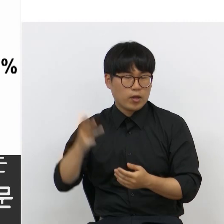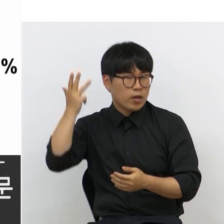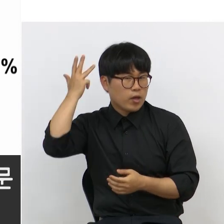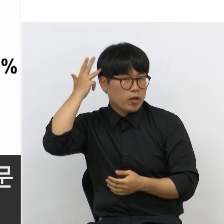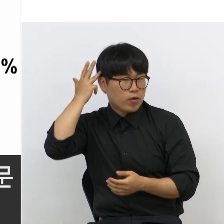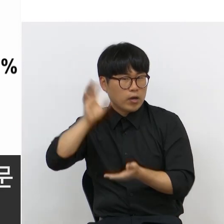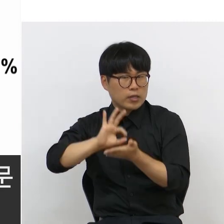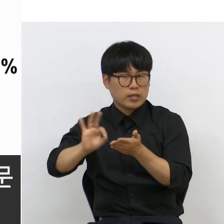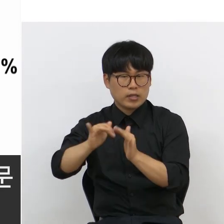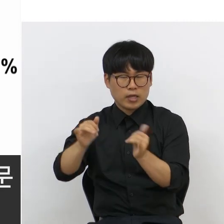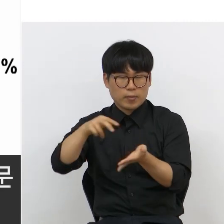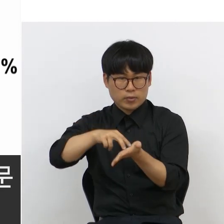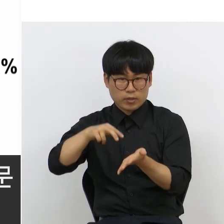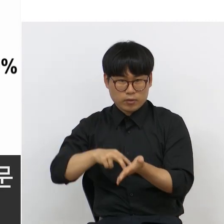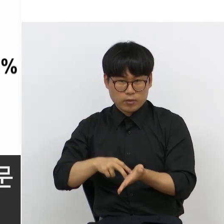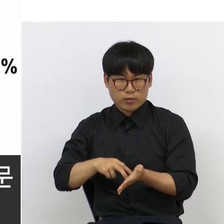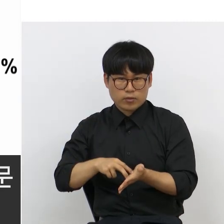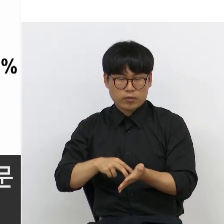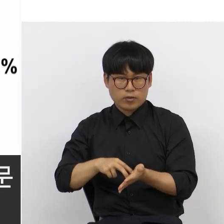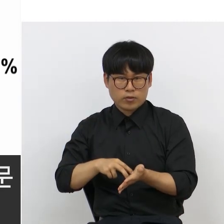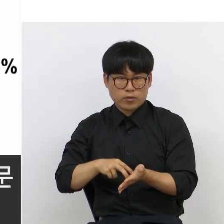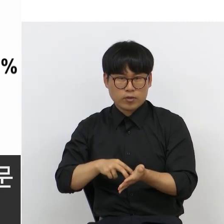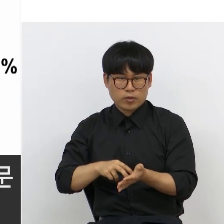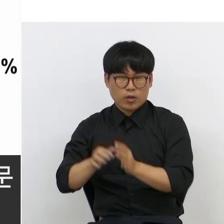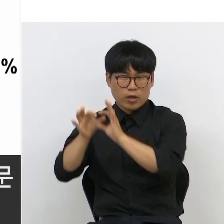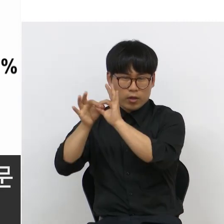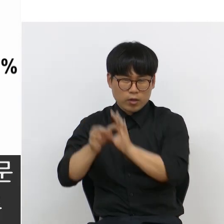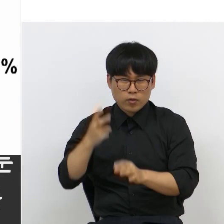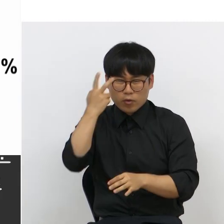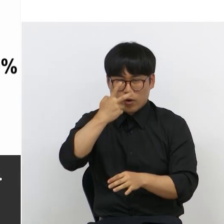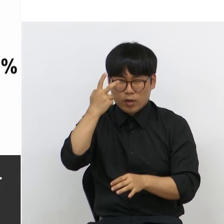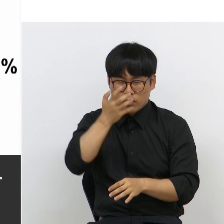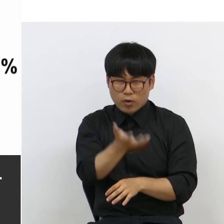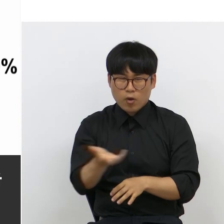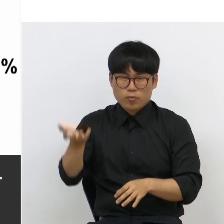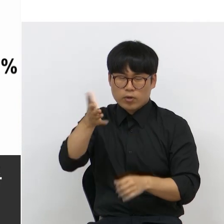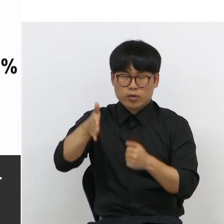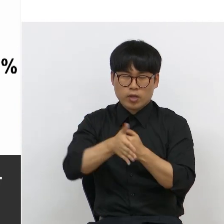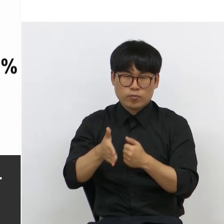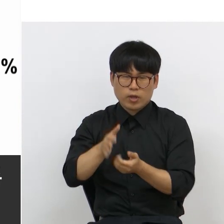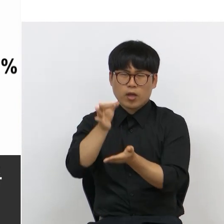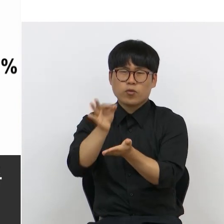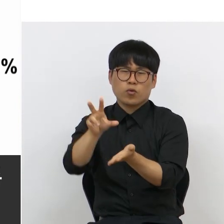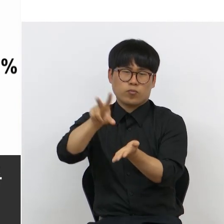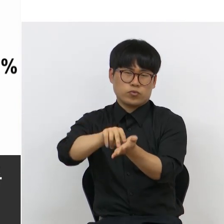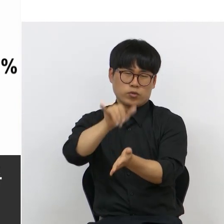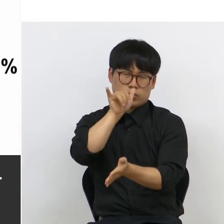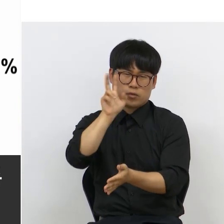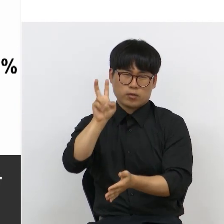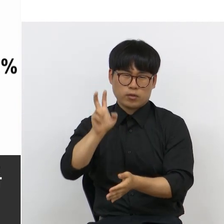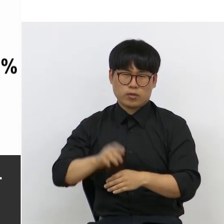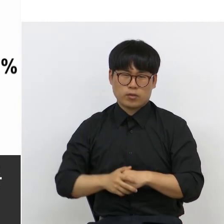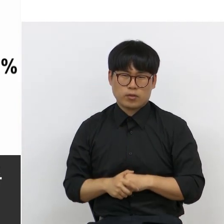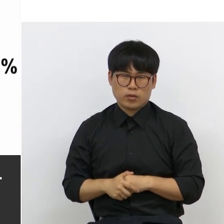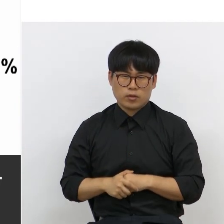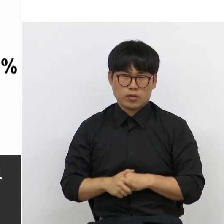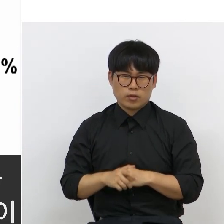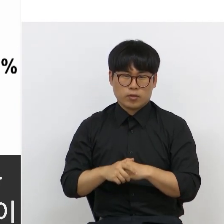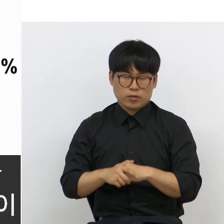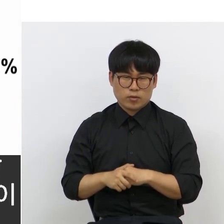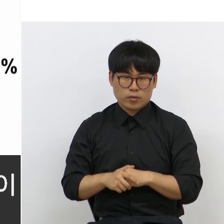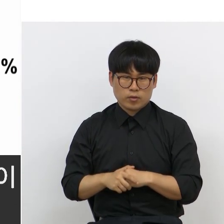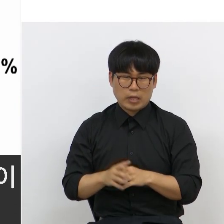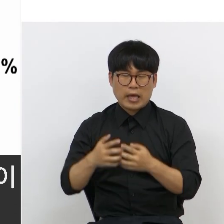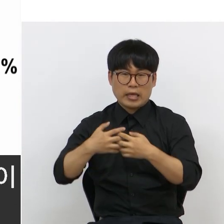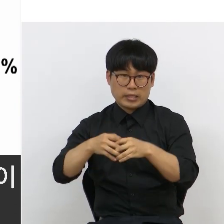하신 분이나 가족으로서는 계속 관리해야 되고 업그레이드 때문에 비용이 드는 문제라고 볼 수도 있습니다. 그런 요인들,